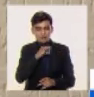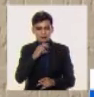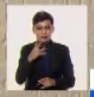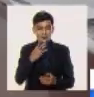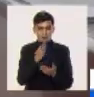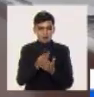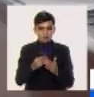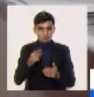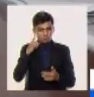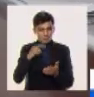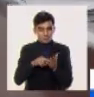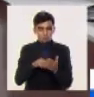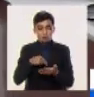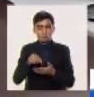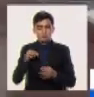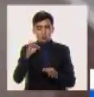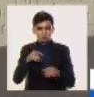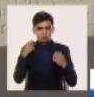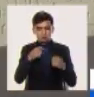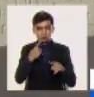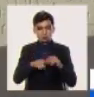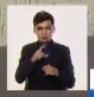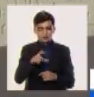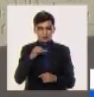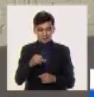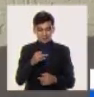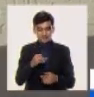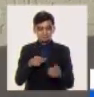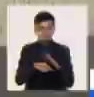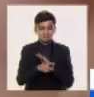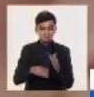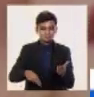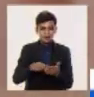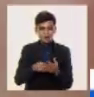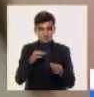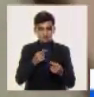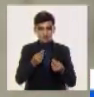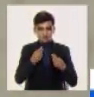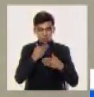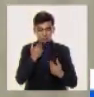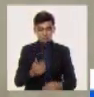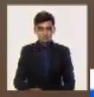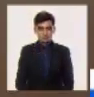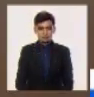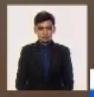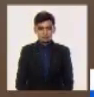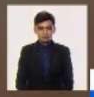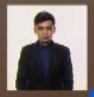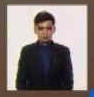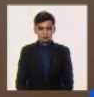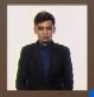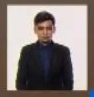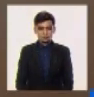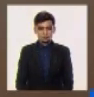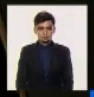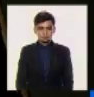Квартиры, которые они планировали купить, уже проданы другим. Сумму задатка им не вернули. Ардак Камал,